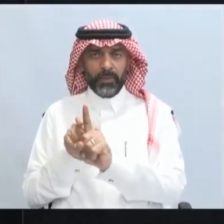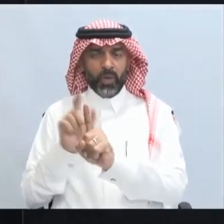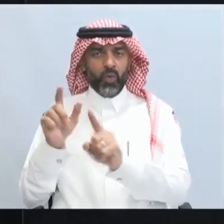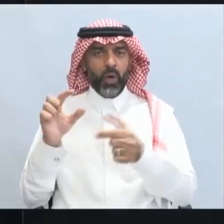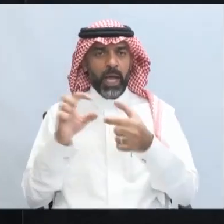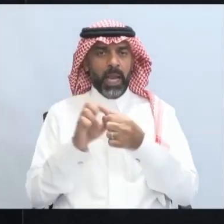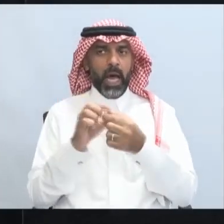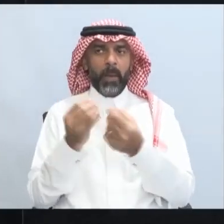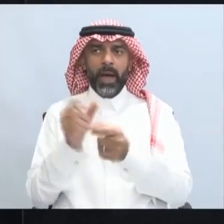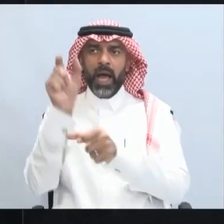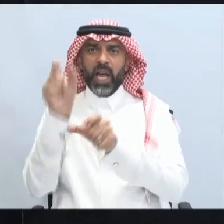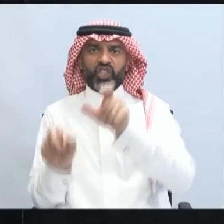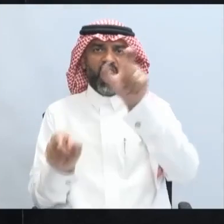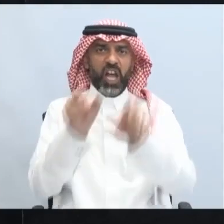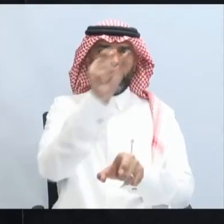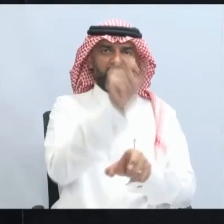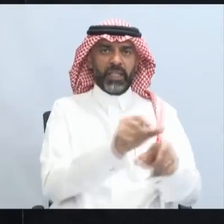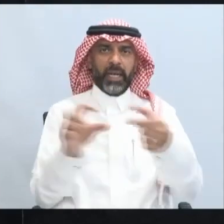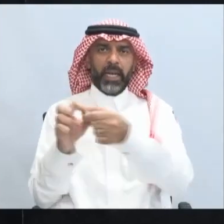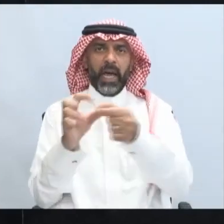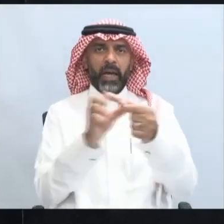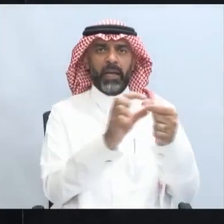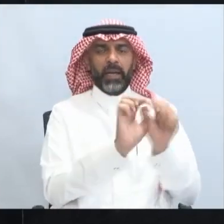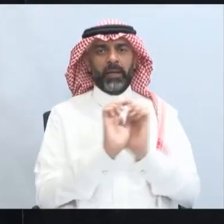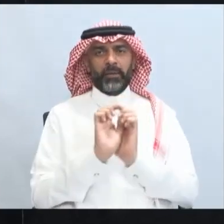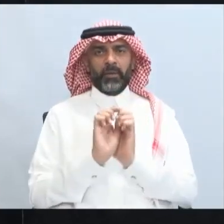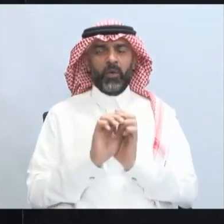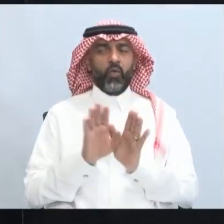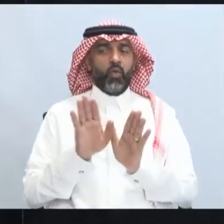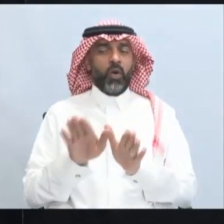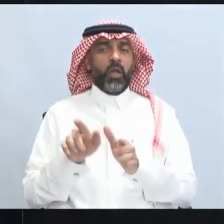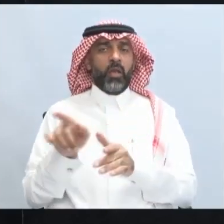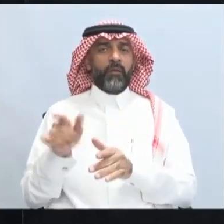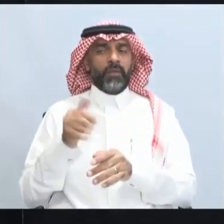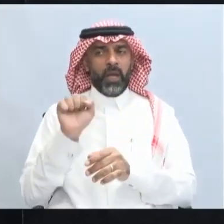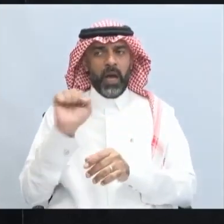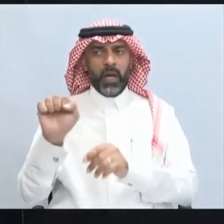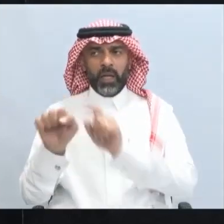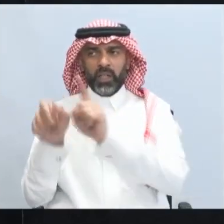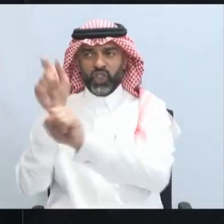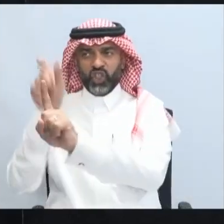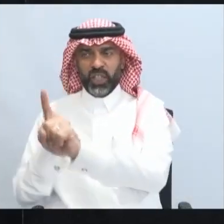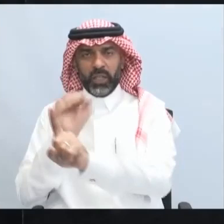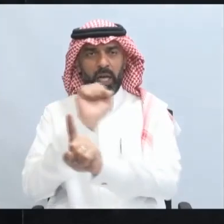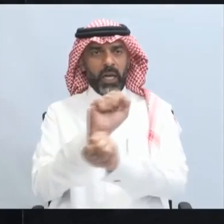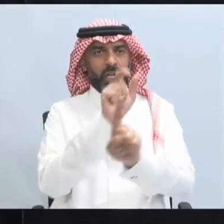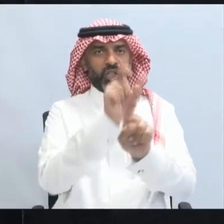الاشخاص هي علاقه بين الاشخاص فينش عن ذلك حقا ف